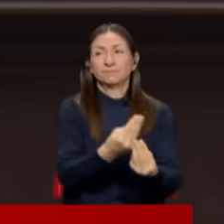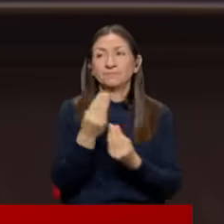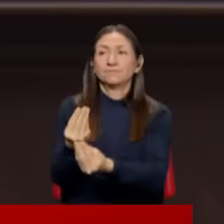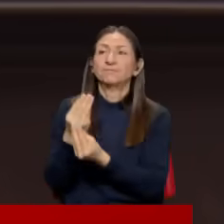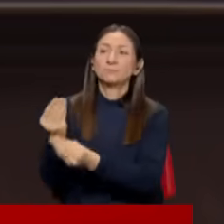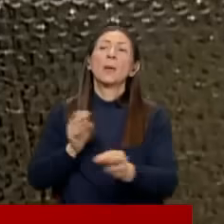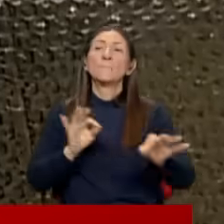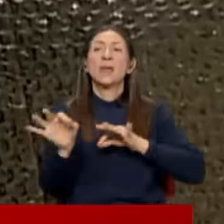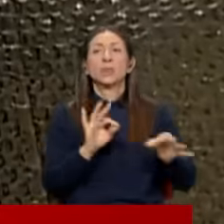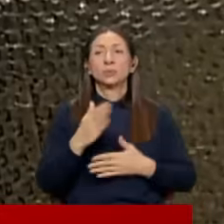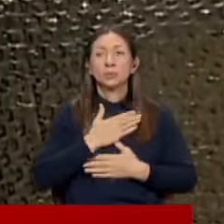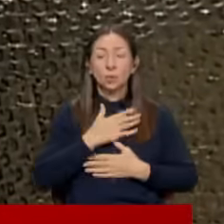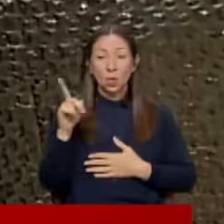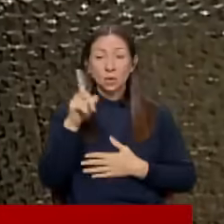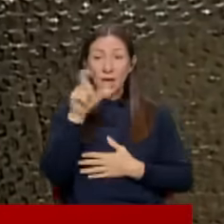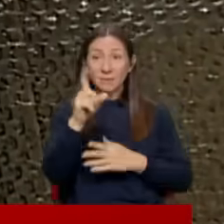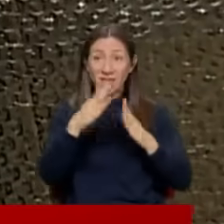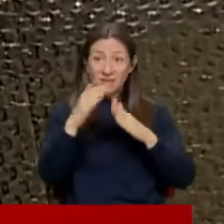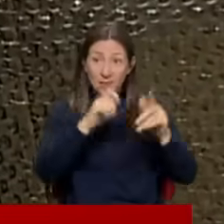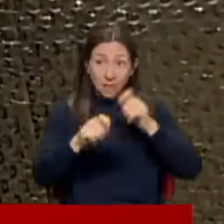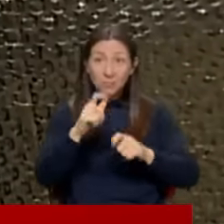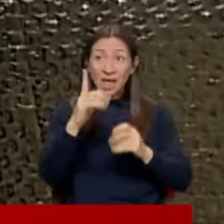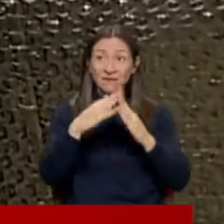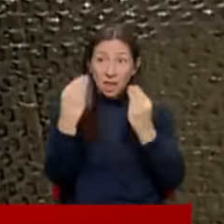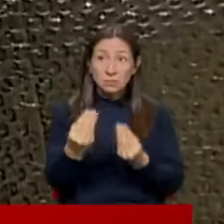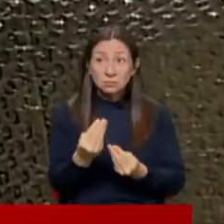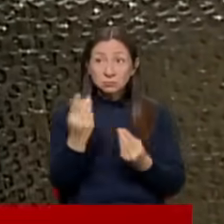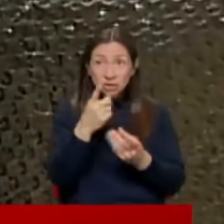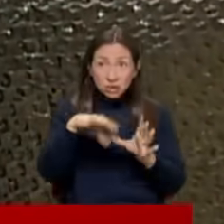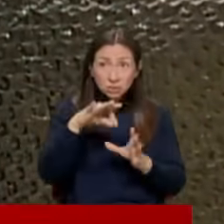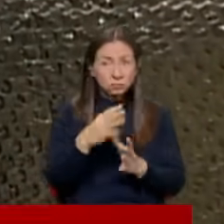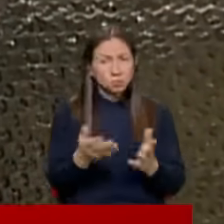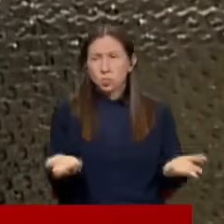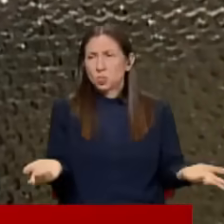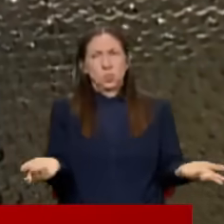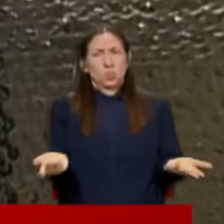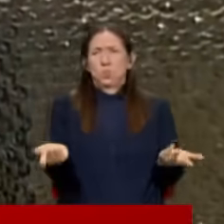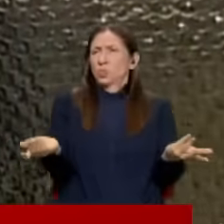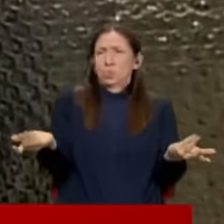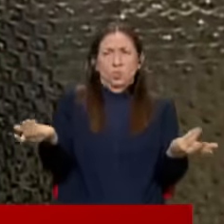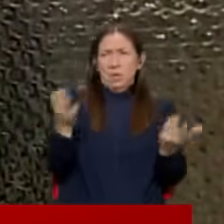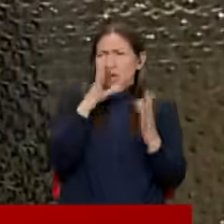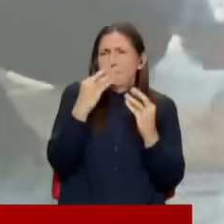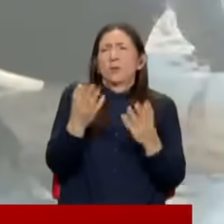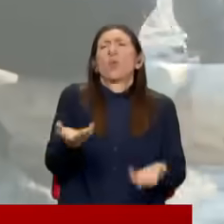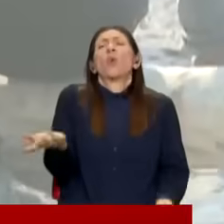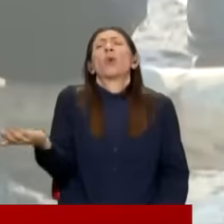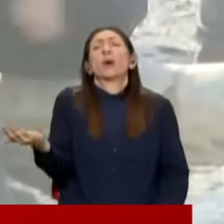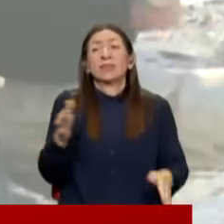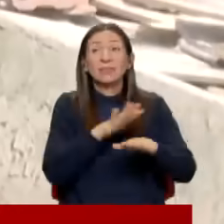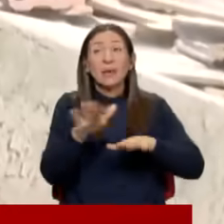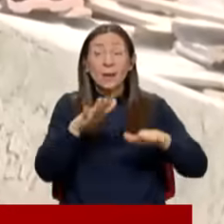etmeyi planlıyoruz. 10 aydır size bir ev yapalım, bir ev verelim, bir şekilde. Yok, olur mu? Kim kime veriyor ya? Yok.